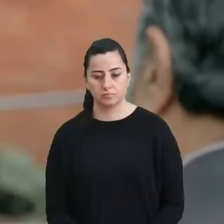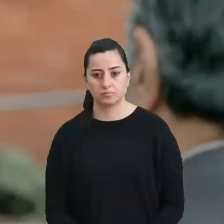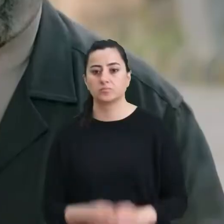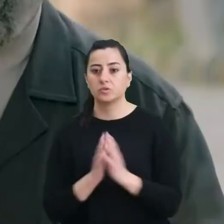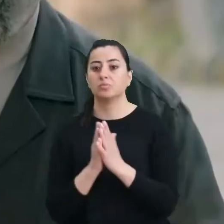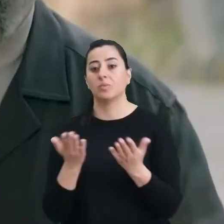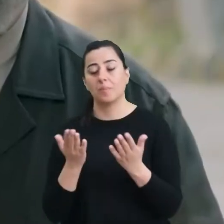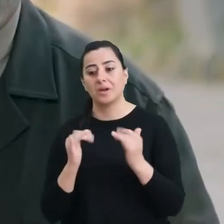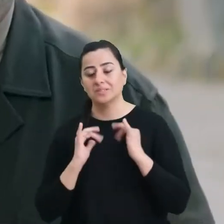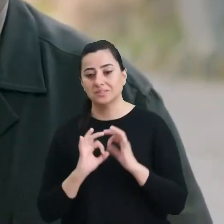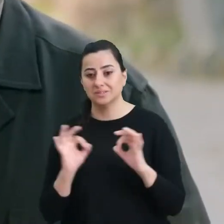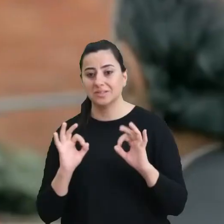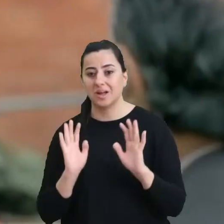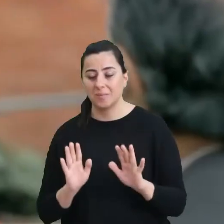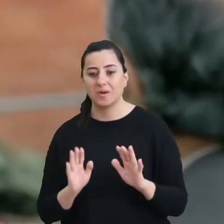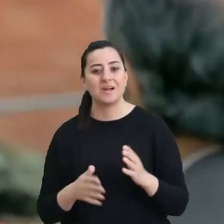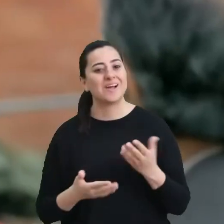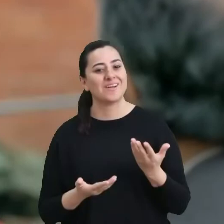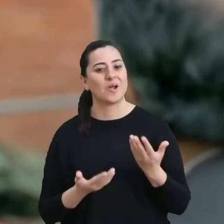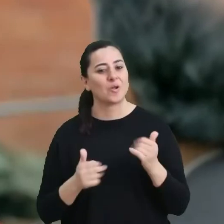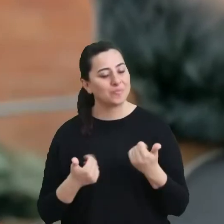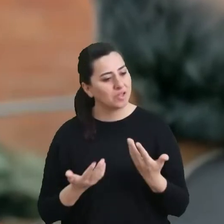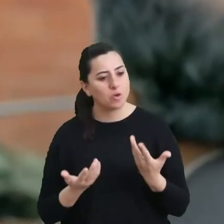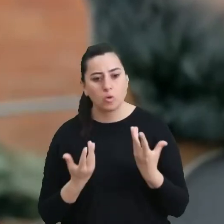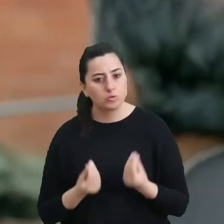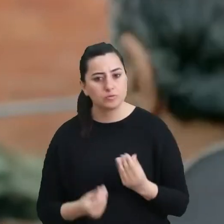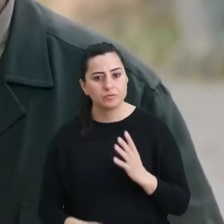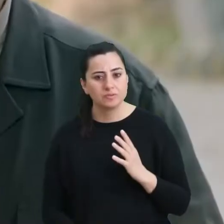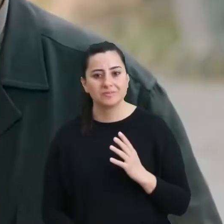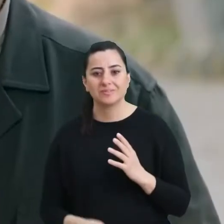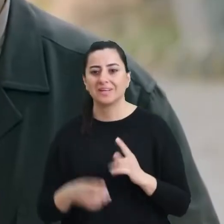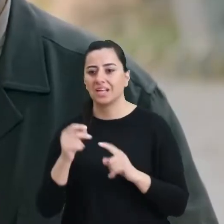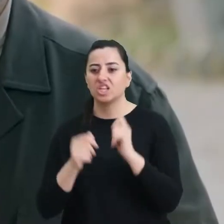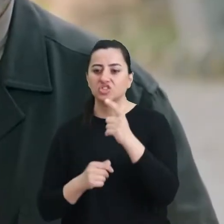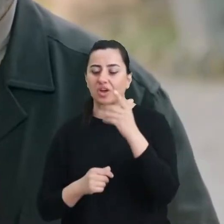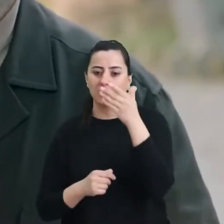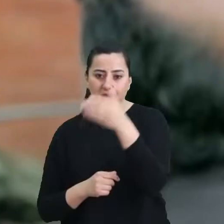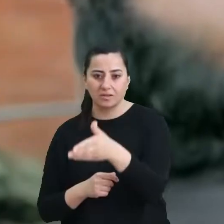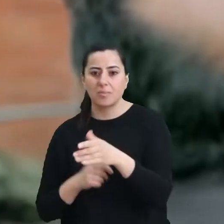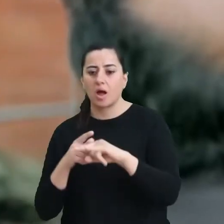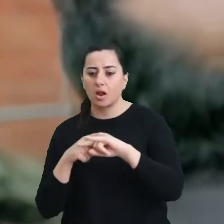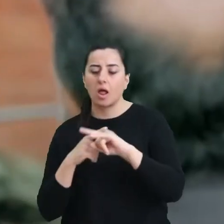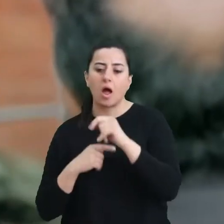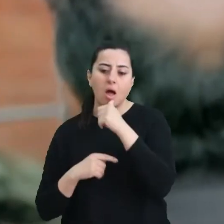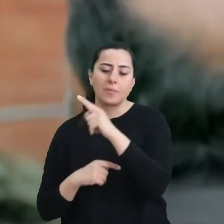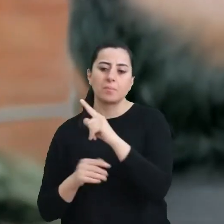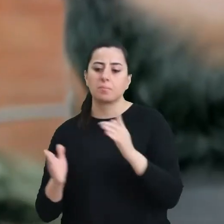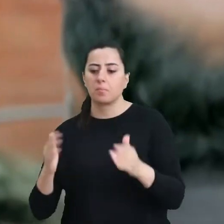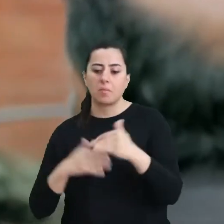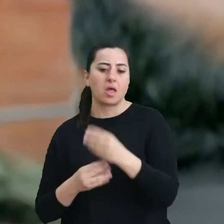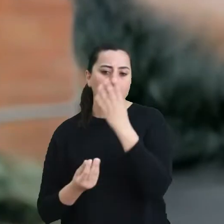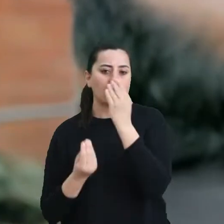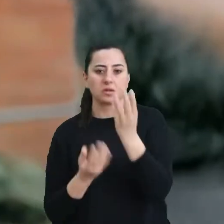Kusura bakma Süleyman, rahatsız ettim. Estağfurullah Mehmet Ali hocam, ne vardı? İlçeye uğradıydım da bugün Halil abin bu paketi gönderdi